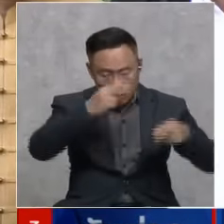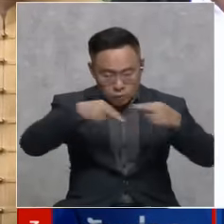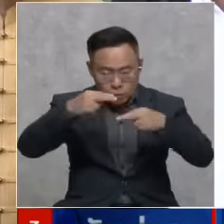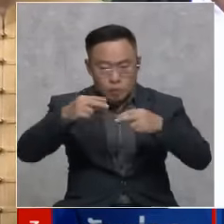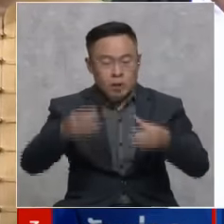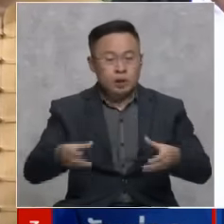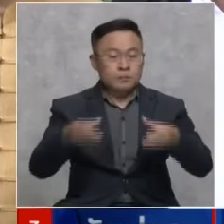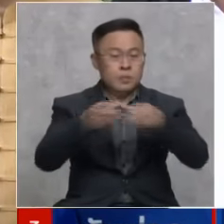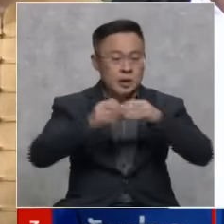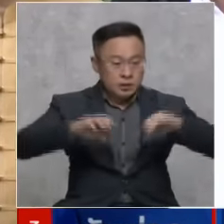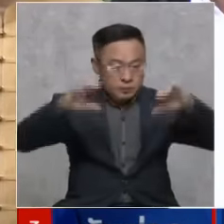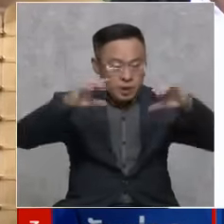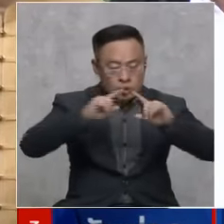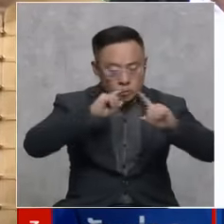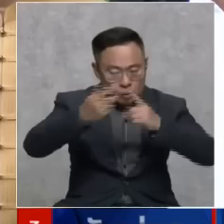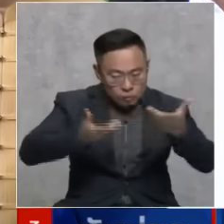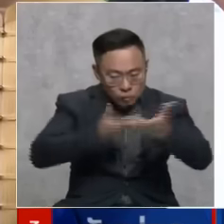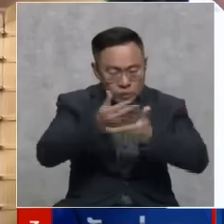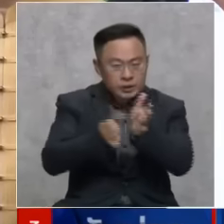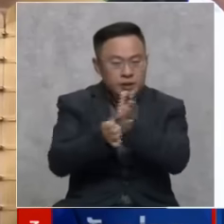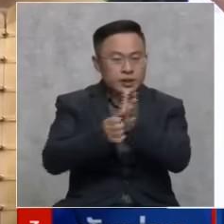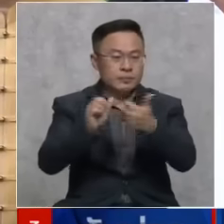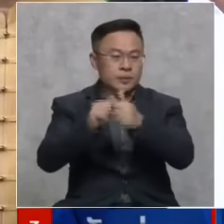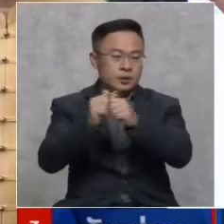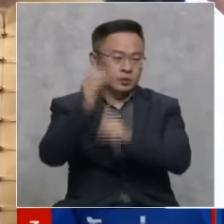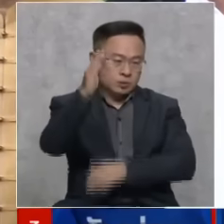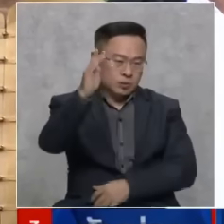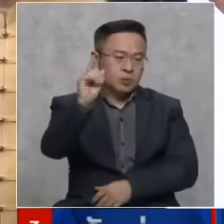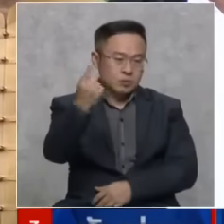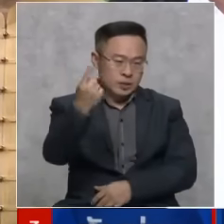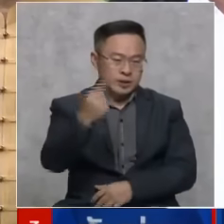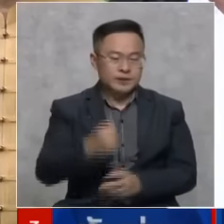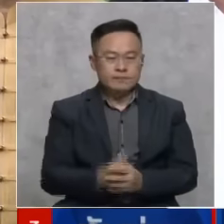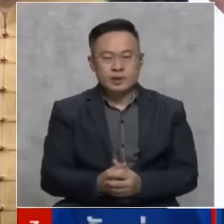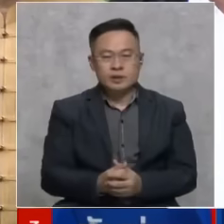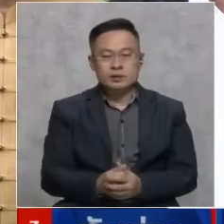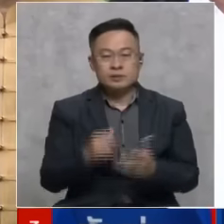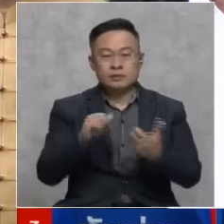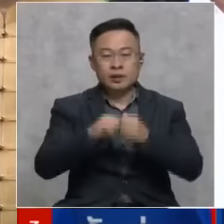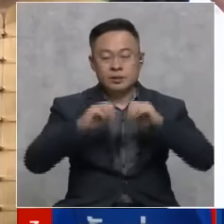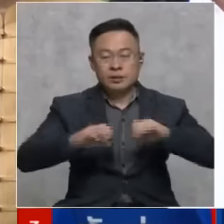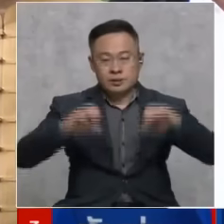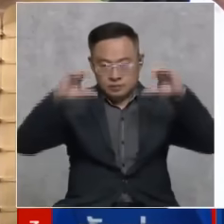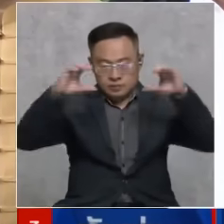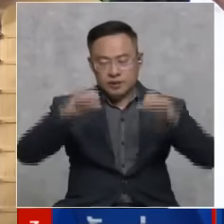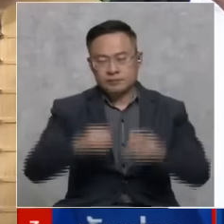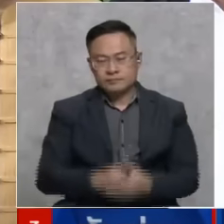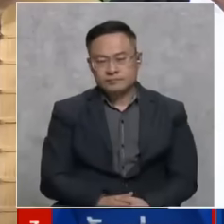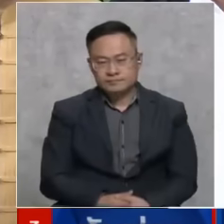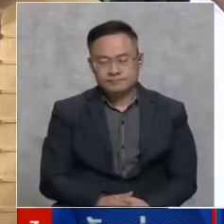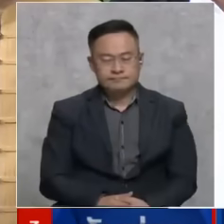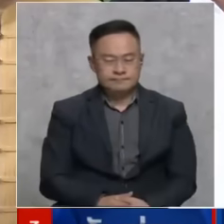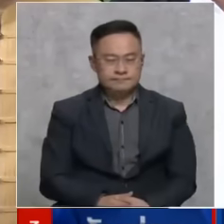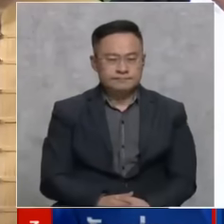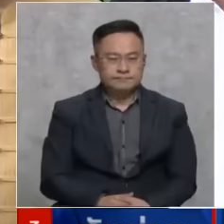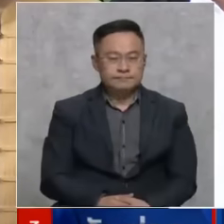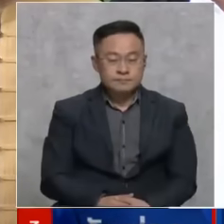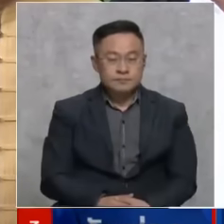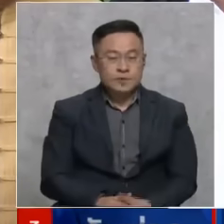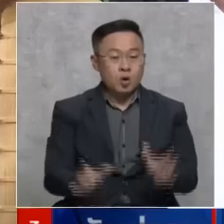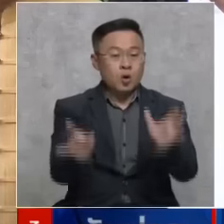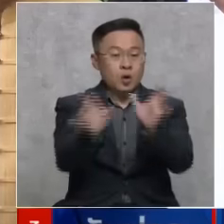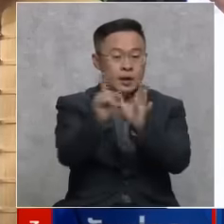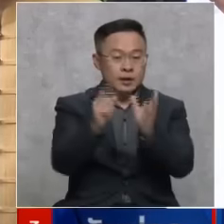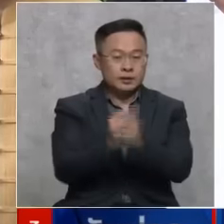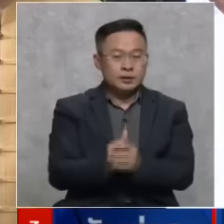11พรรคร่วมจะต้องมาร่วมกันสะสางต่อไปค่ะอันนี้พูดถึงประเด็นภาพรวมรัฐบาลแล้วใช่ไหมคะ ค่ะ ปรากฏทิ้งท้ายคุณผู้ชมนายกพู